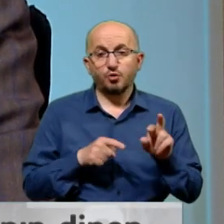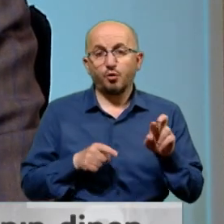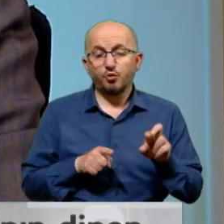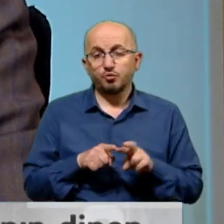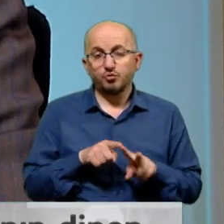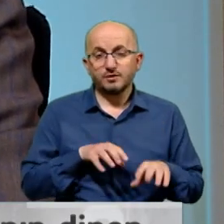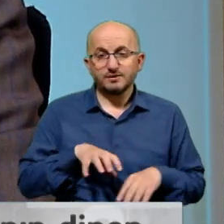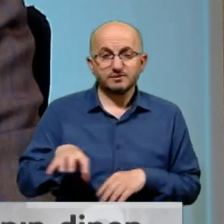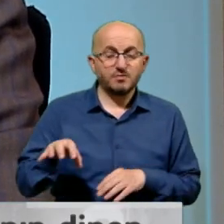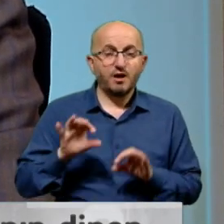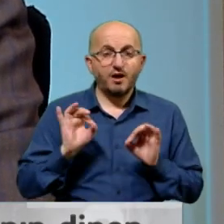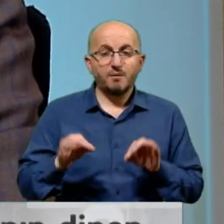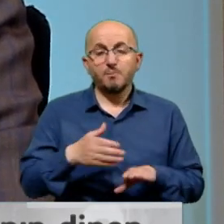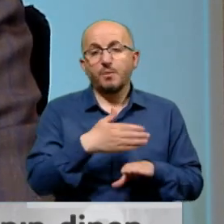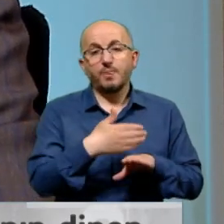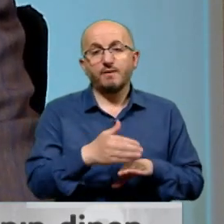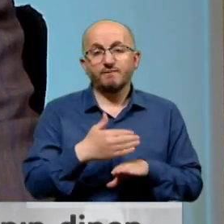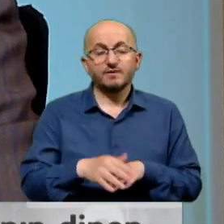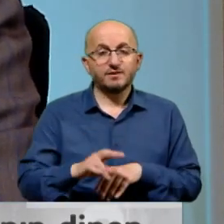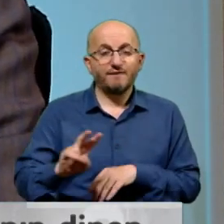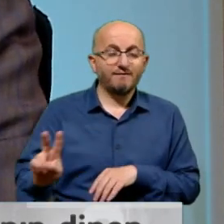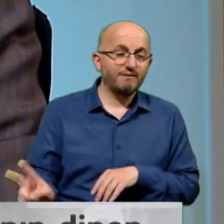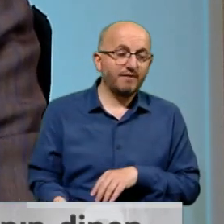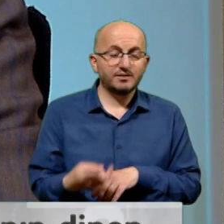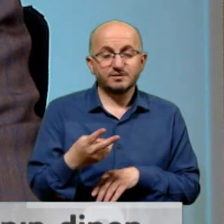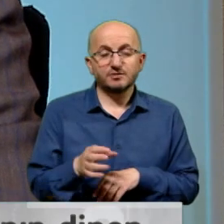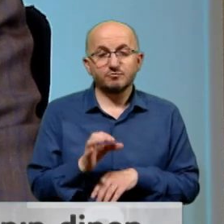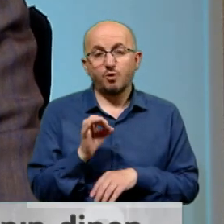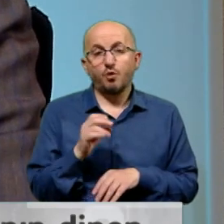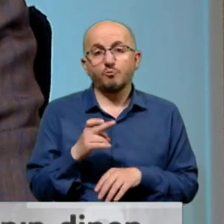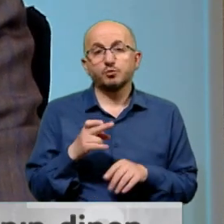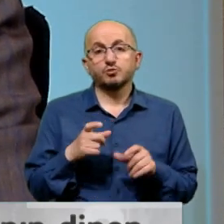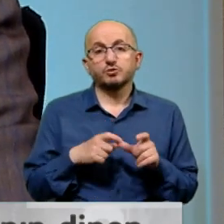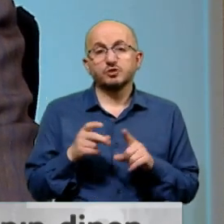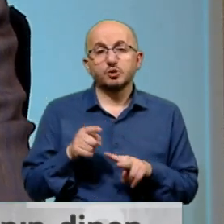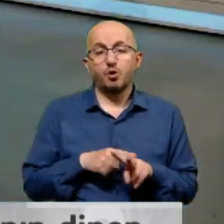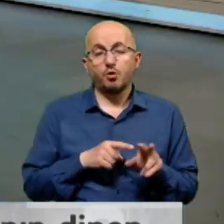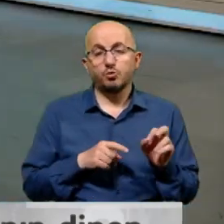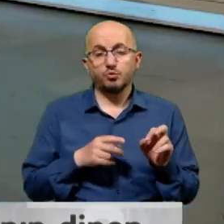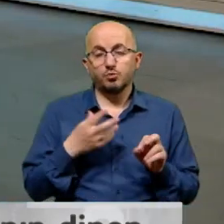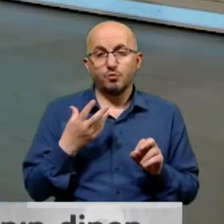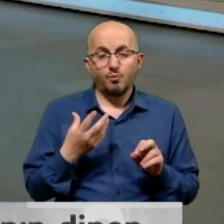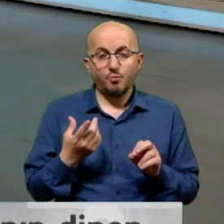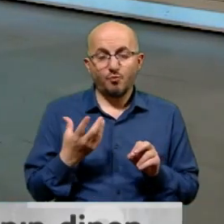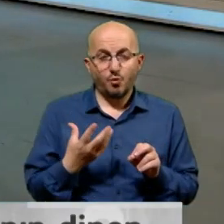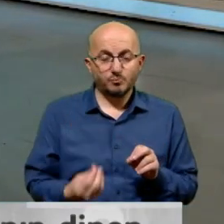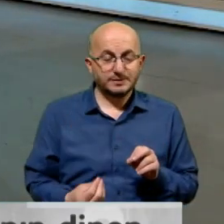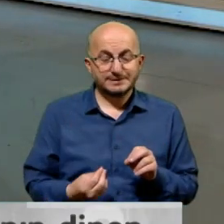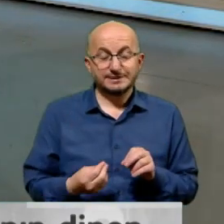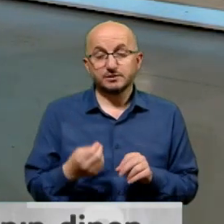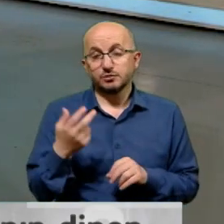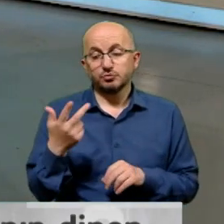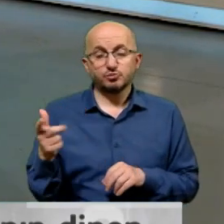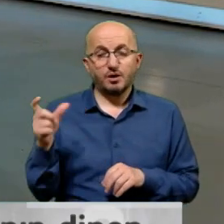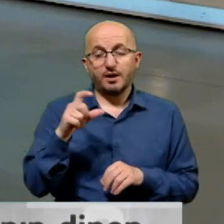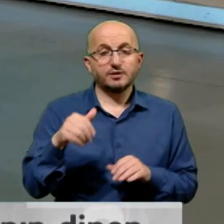vade hem de vazgeçme opsiyonun bulunmasıdır mesela diyor ki; şu kadar senden 3 ay